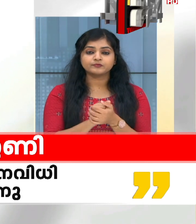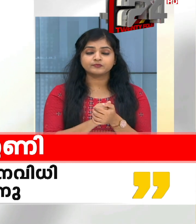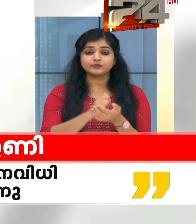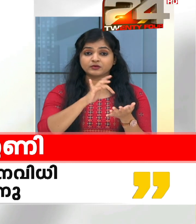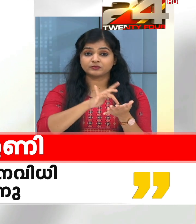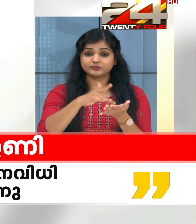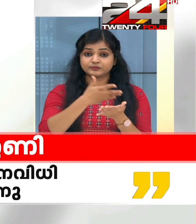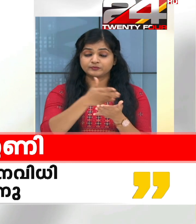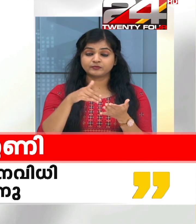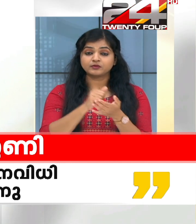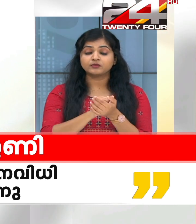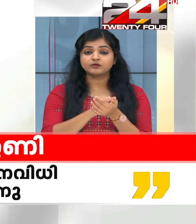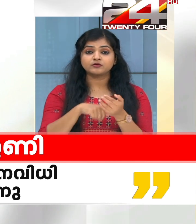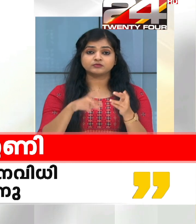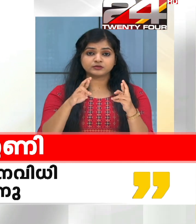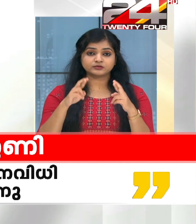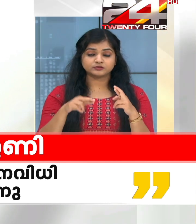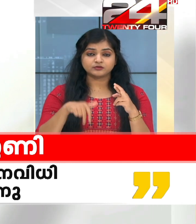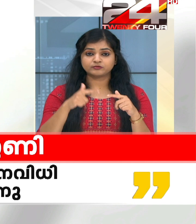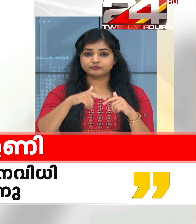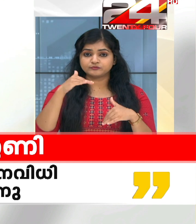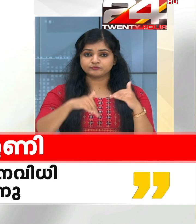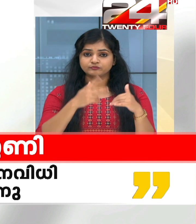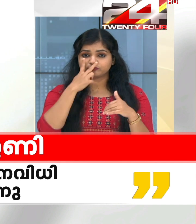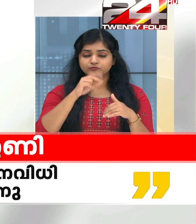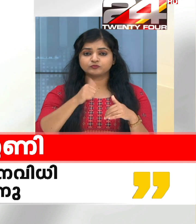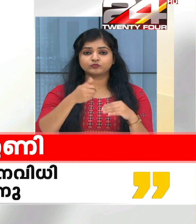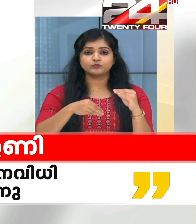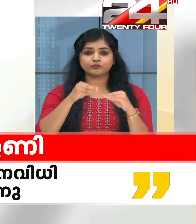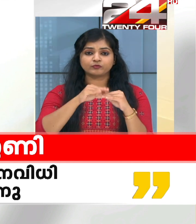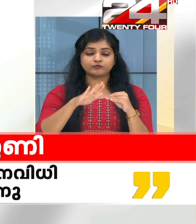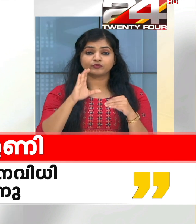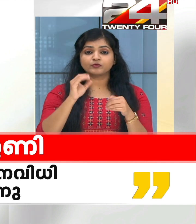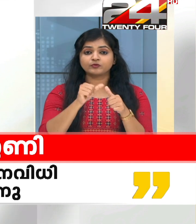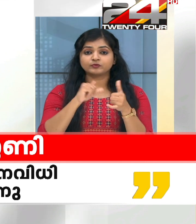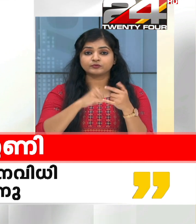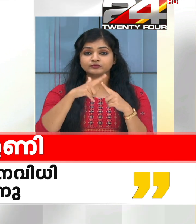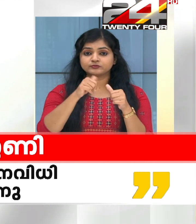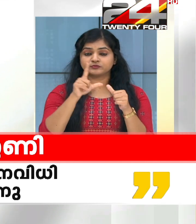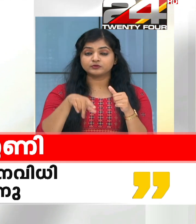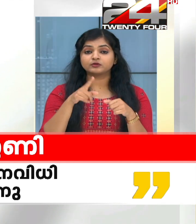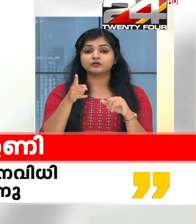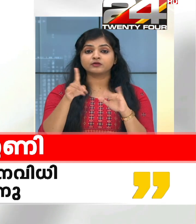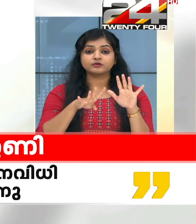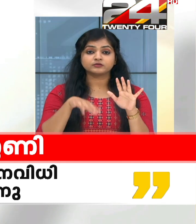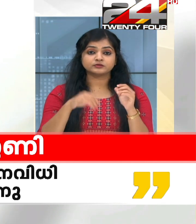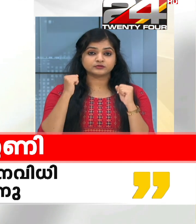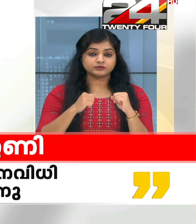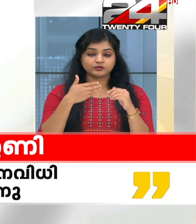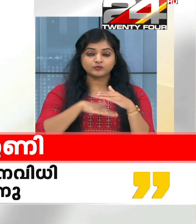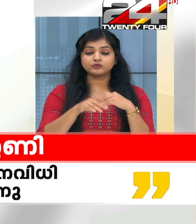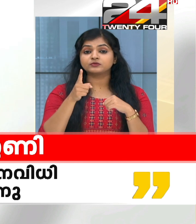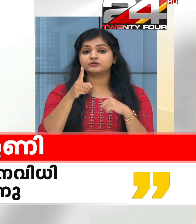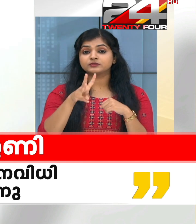മേഖലയിലെല്ലാം തെരഞ്ഞെടുപ്പ് ഫലം അതിനെ പ്രതിഫലിക്കുകയും ചെയ്തു. കാര്യം കോസ്റ്റൽ കർണാടക മേഖലയിൽ ഏകദേശം 19 സീറ്റാണുള്ളത്. അതിൽ 13 സീറ്റ് ബി ജെ പി